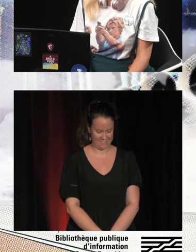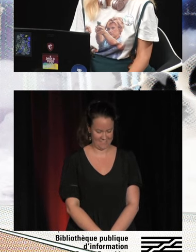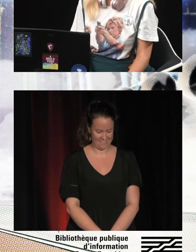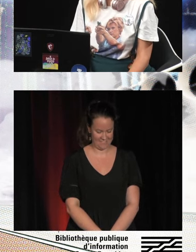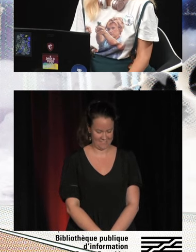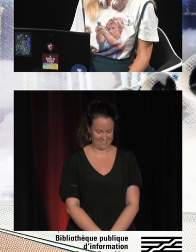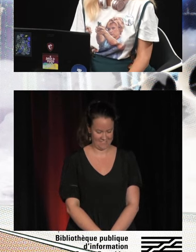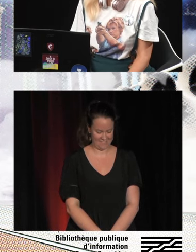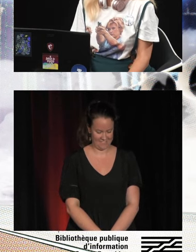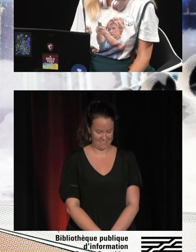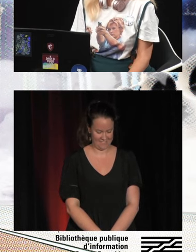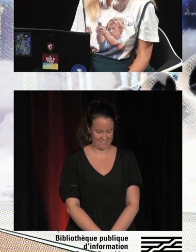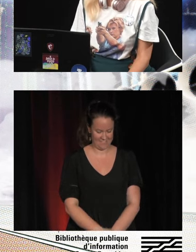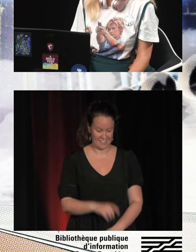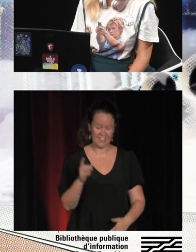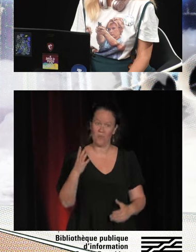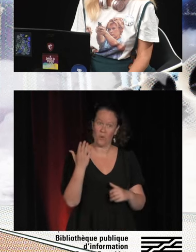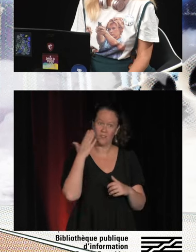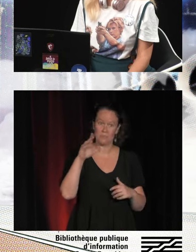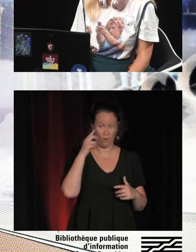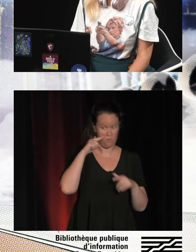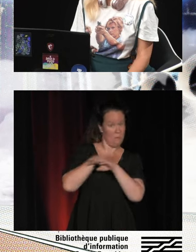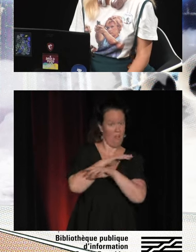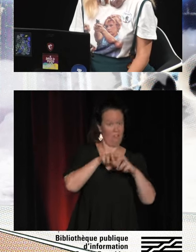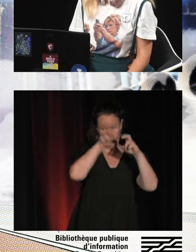je le fais. C'est bon. Faut le savoir, hein. Ouais.